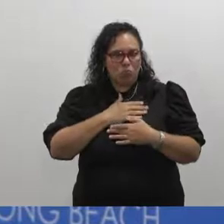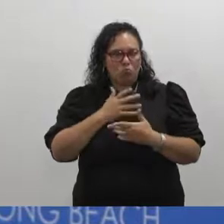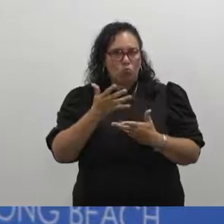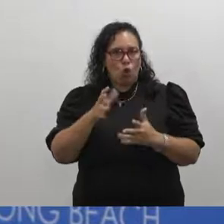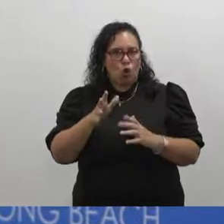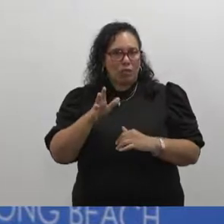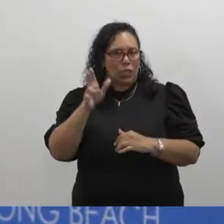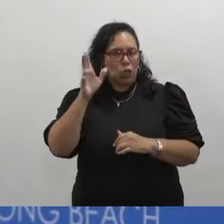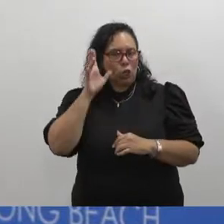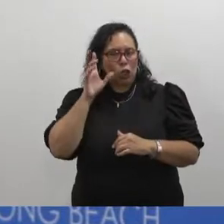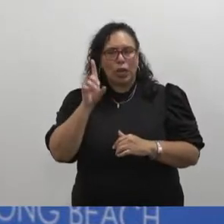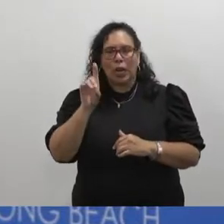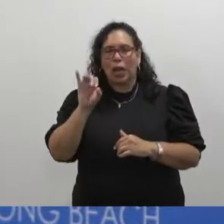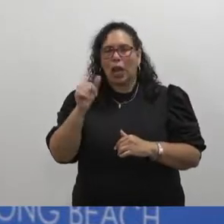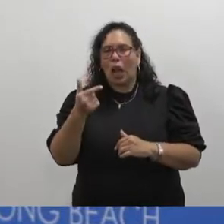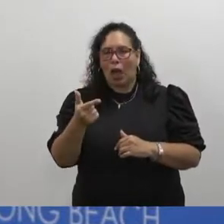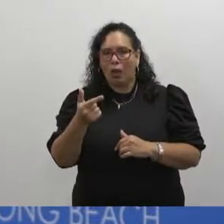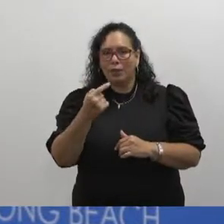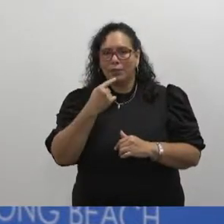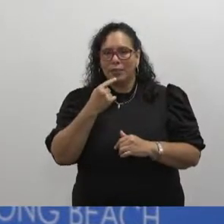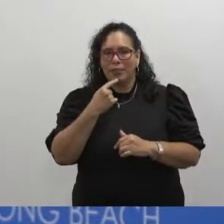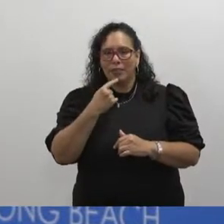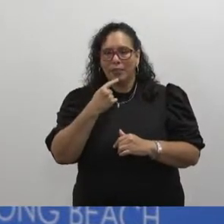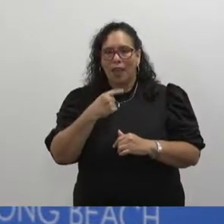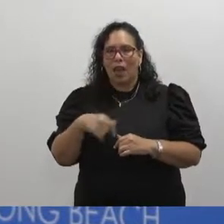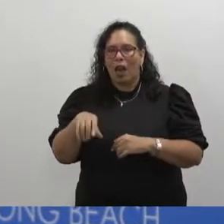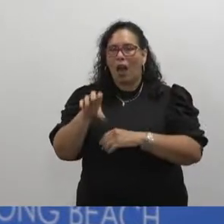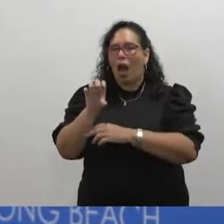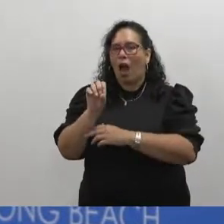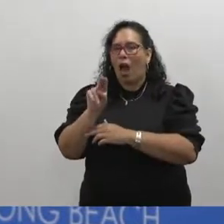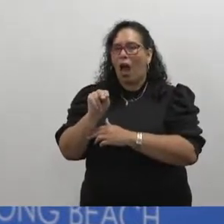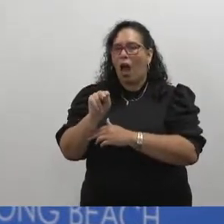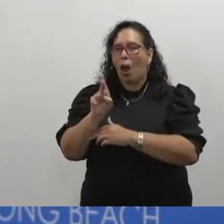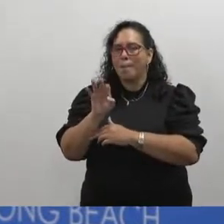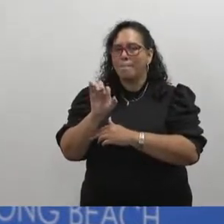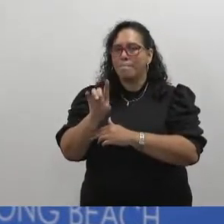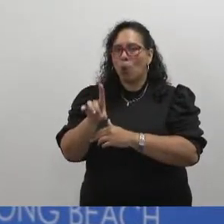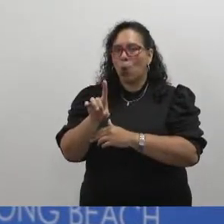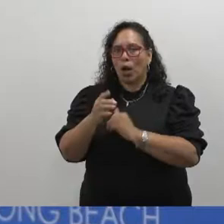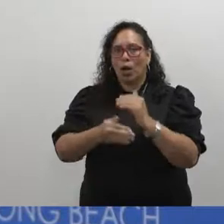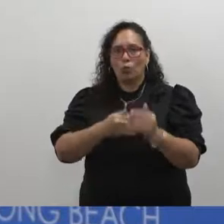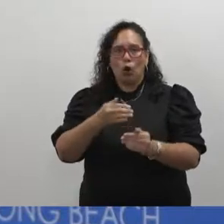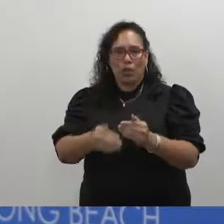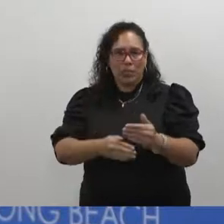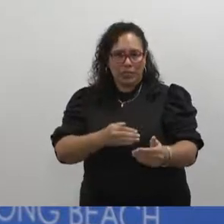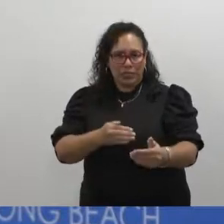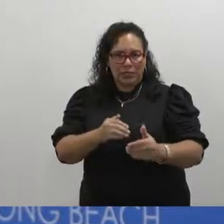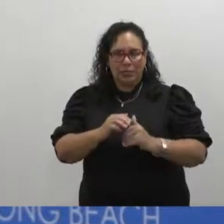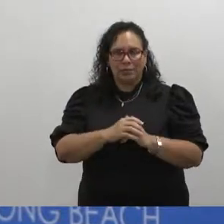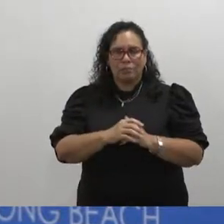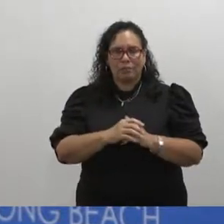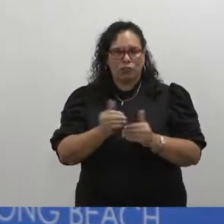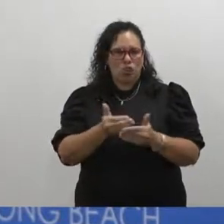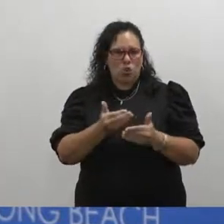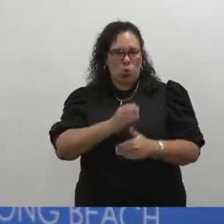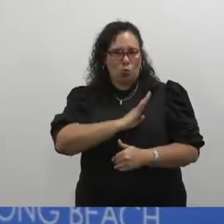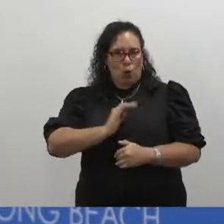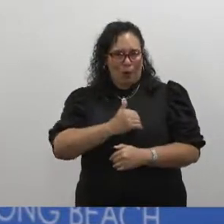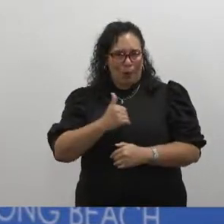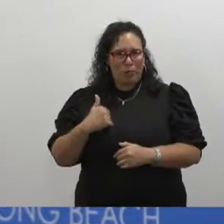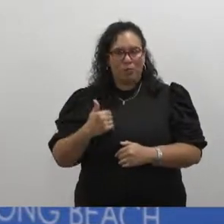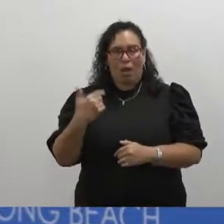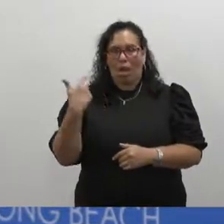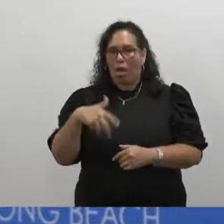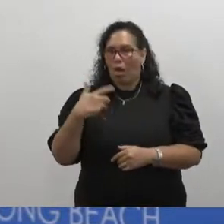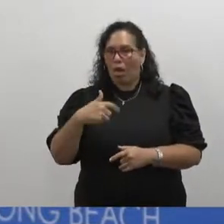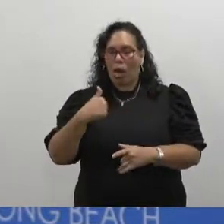nhóm xôm ở quân hai chấm phu lục đọc tờ bàn lực bằng hai rụi mà hai cứ thả ca cài prai cùng rung cục rung được không cả nạc cam ca